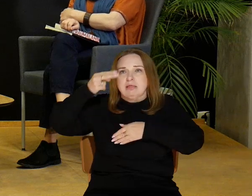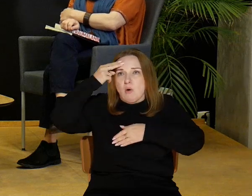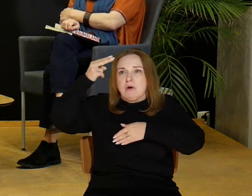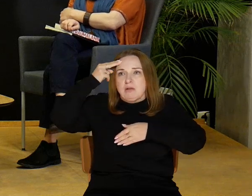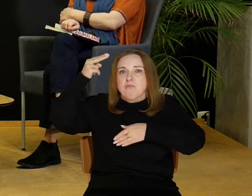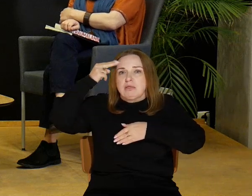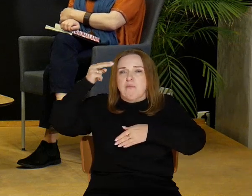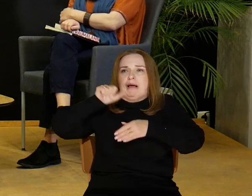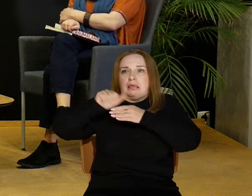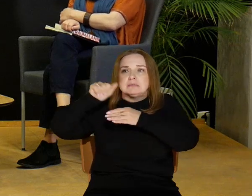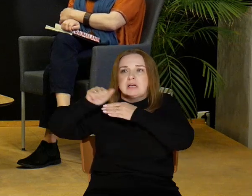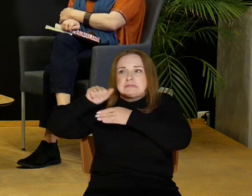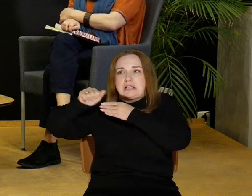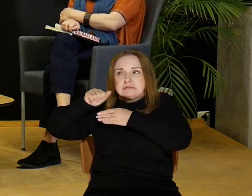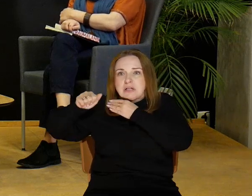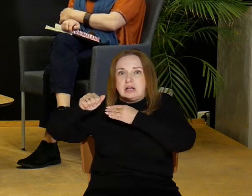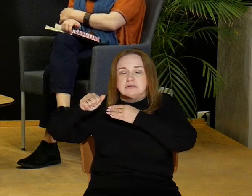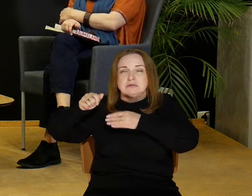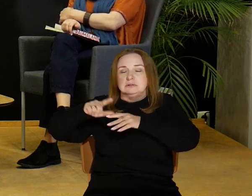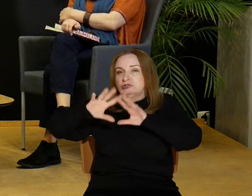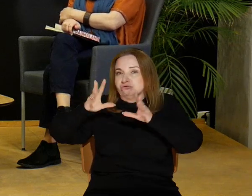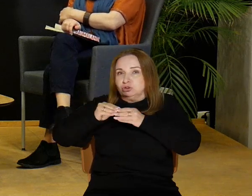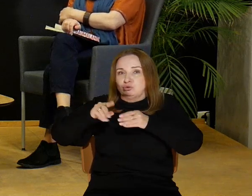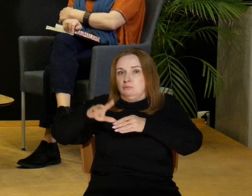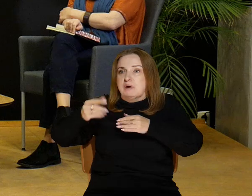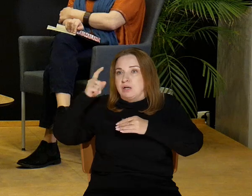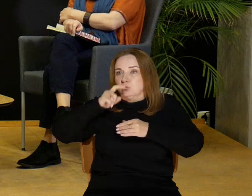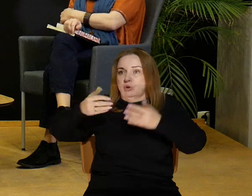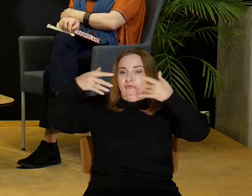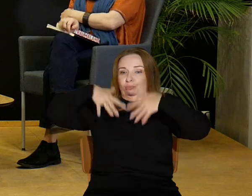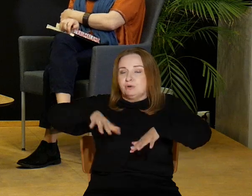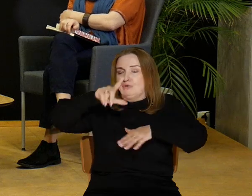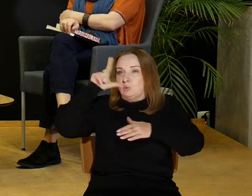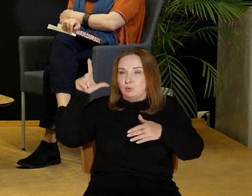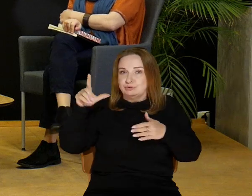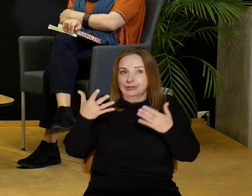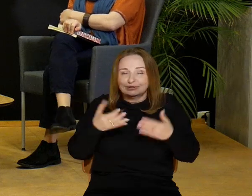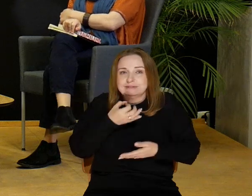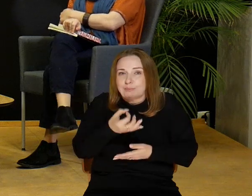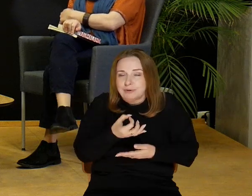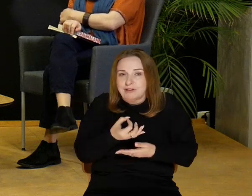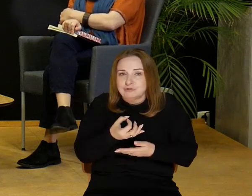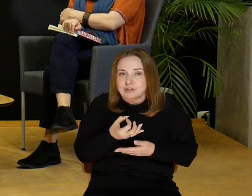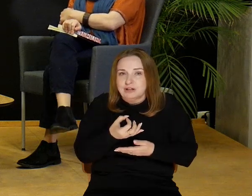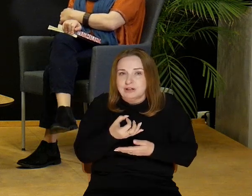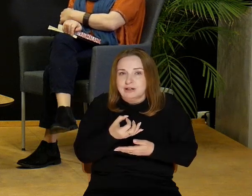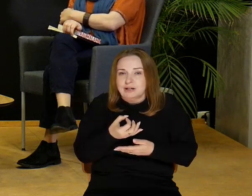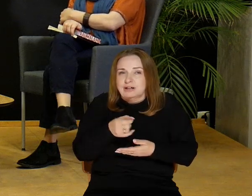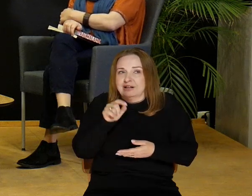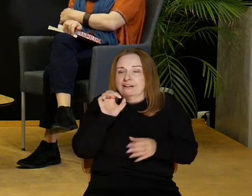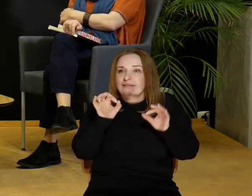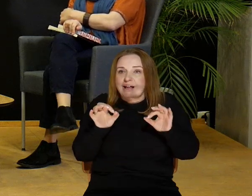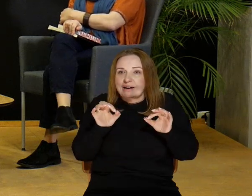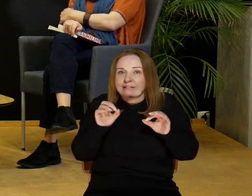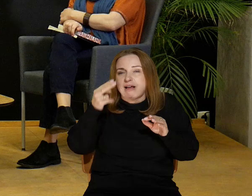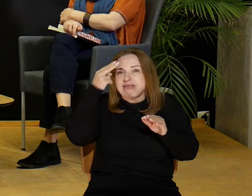jakieś wydarzenia, które traumatyzują ludzi. W związku z czym mam pytanie o z jednej strony wyjątkowość